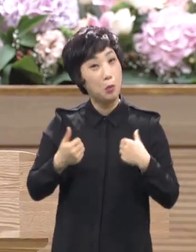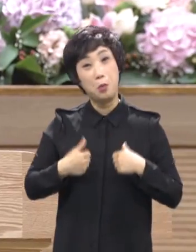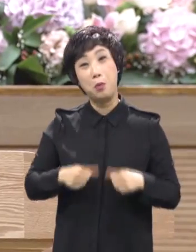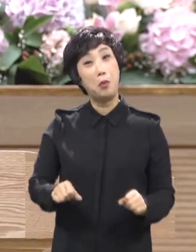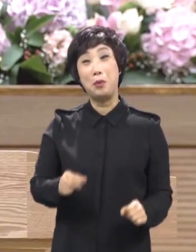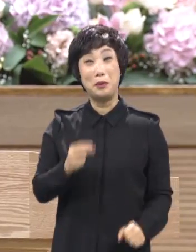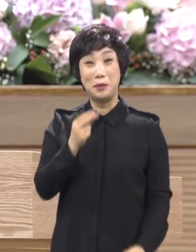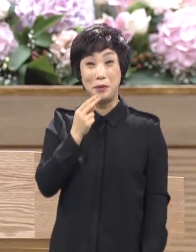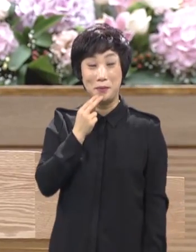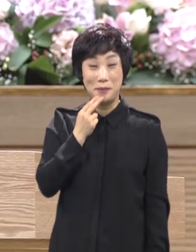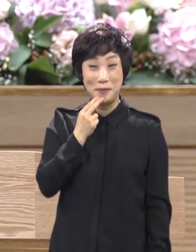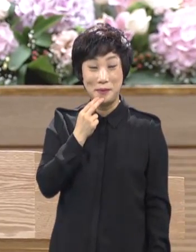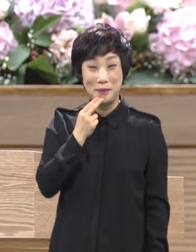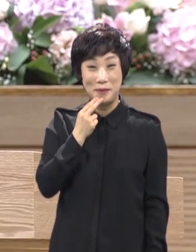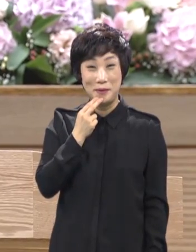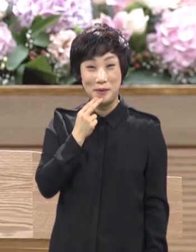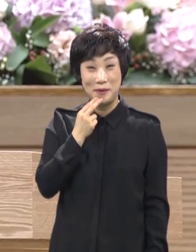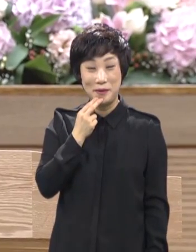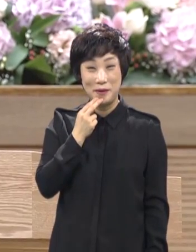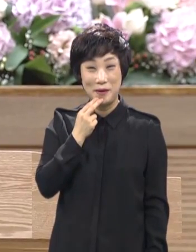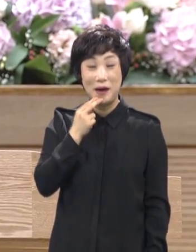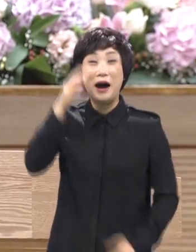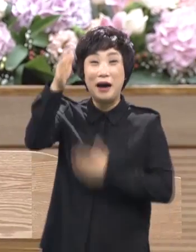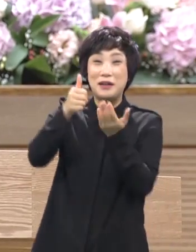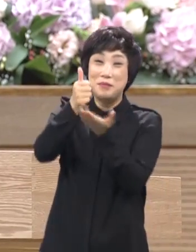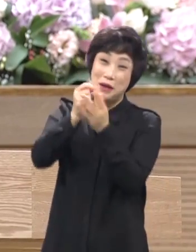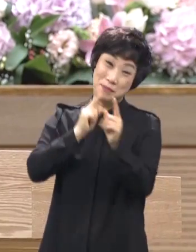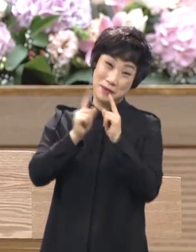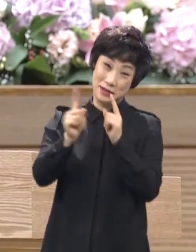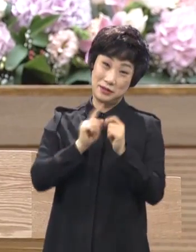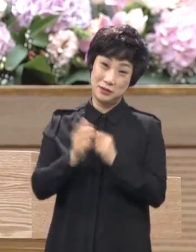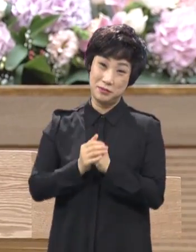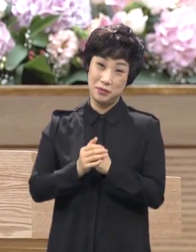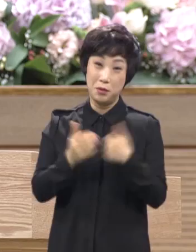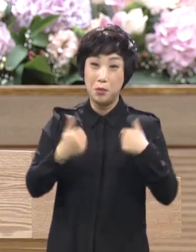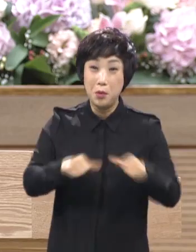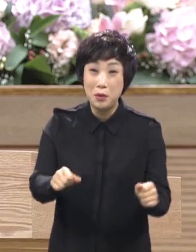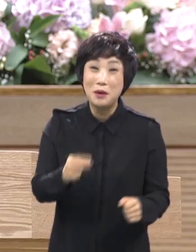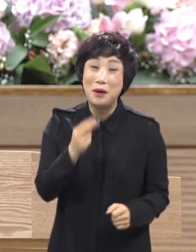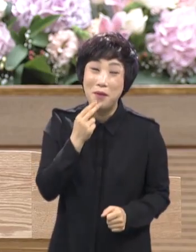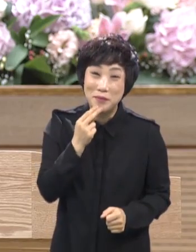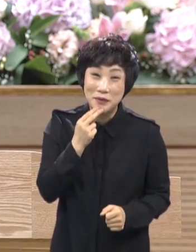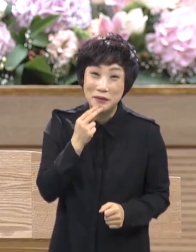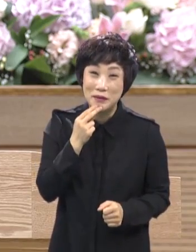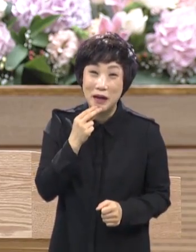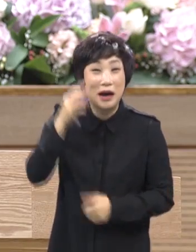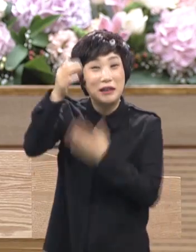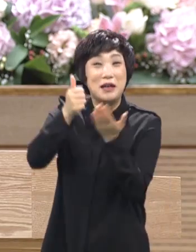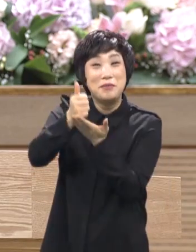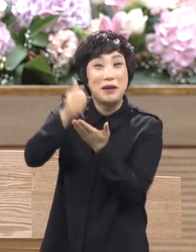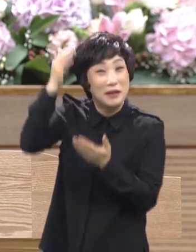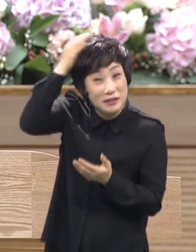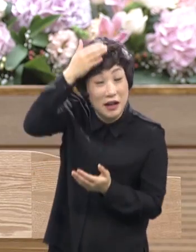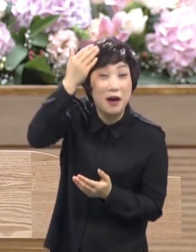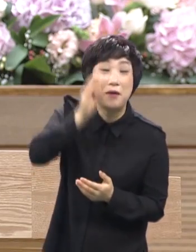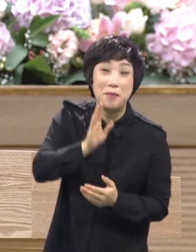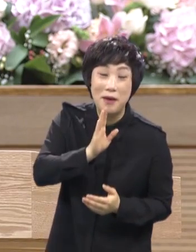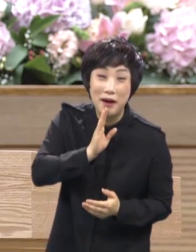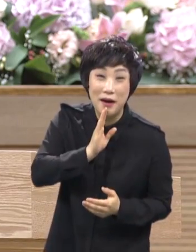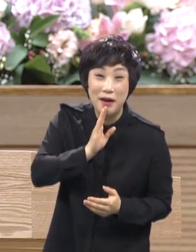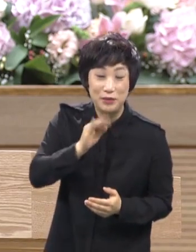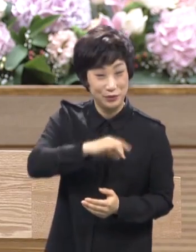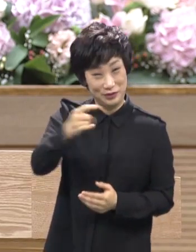포기할 수 없는 말씀, 포기할 수 없는 사랑을